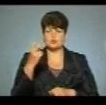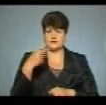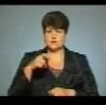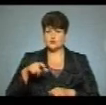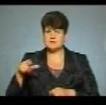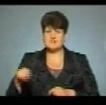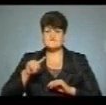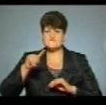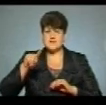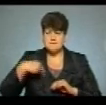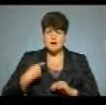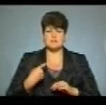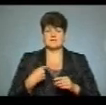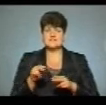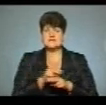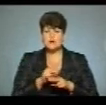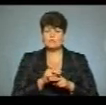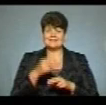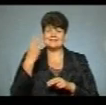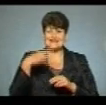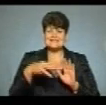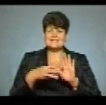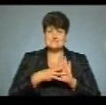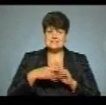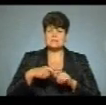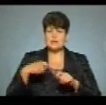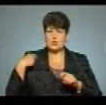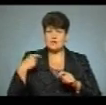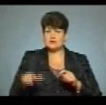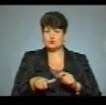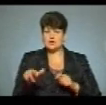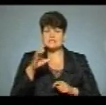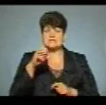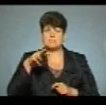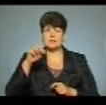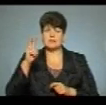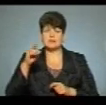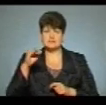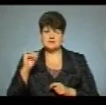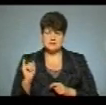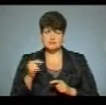вимагали від облавтодору відремонтувати 38 кілометрів дороги від Смаківців до Гримайлова.